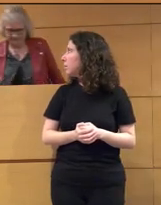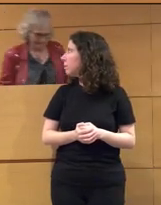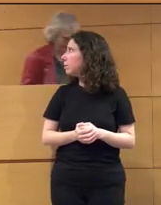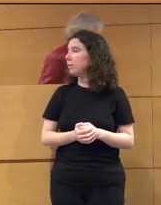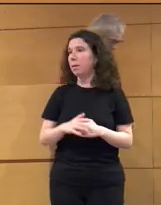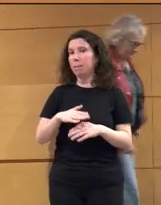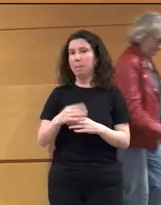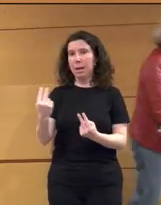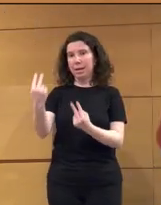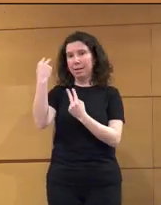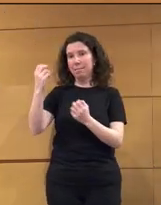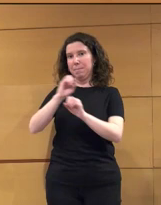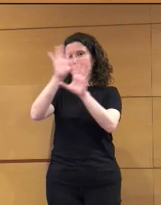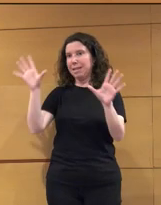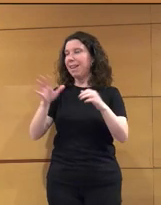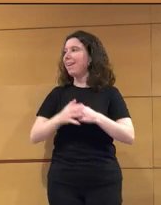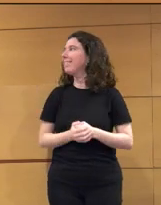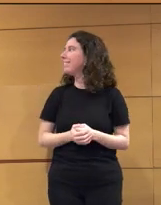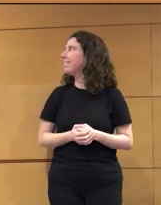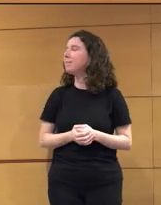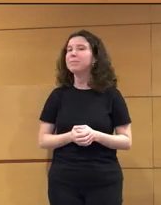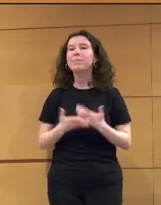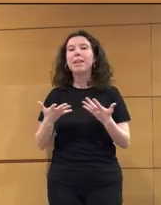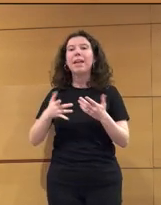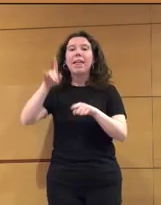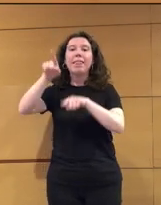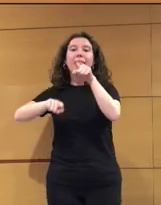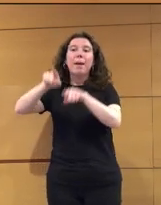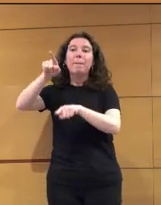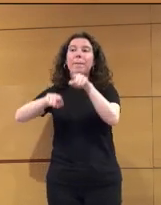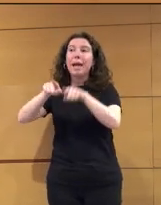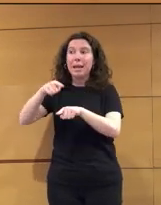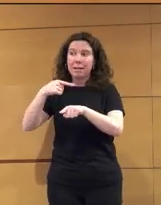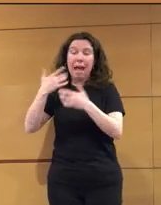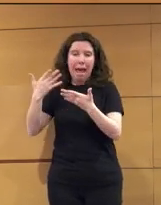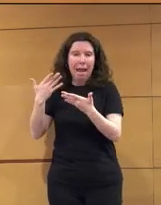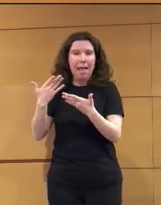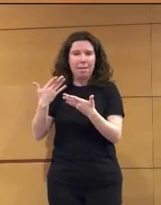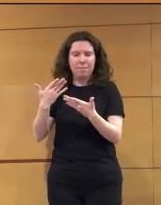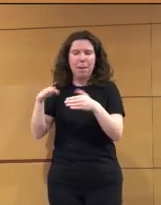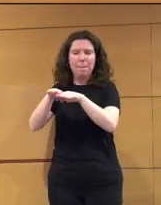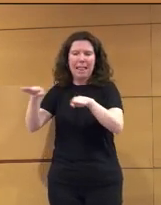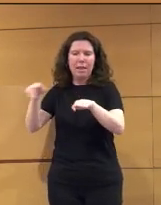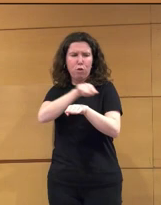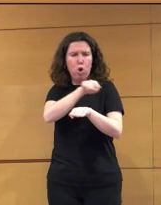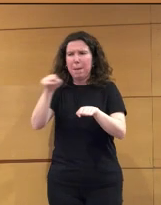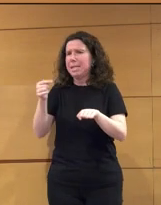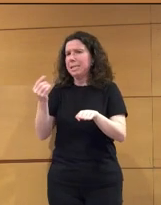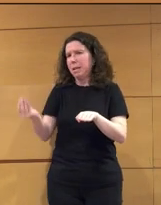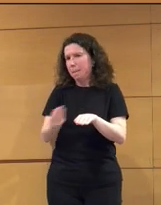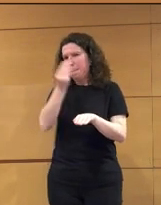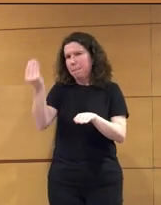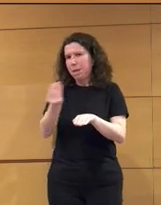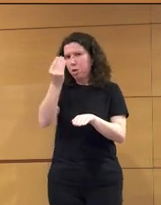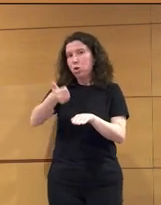Em poso així de... No? Que depèn moltes vegades de... S'ha millorat molt, amb les plataformes, sobretot les